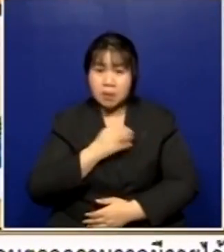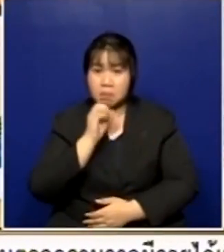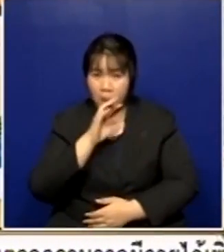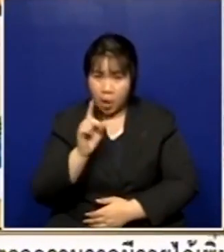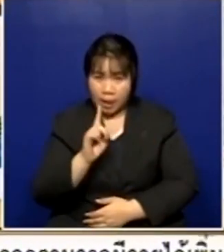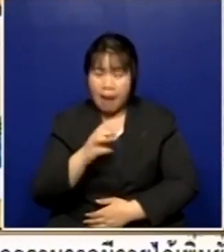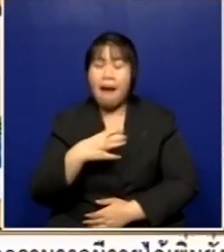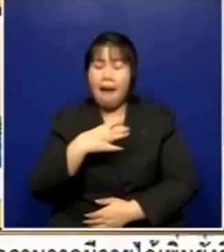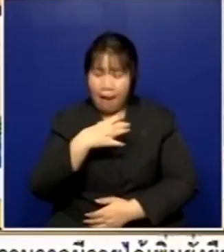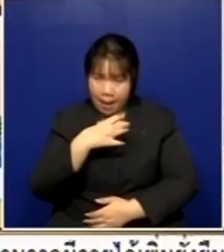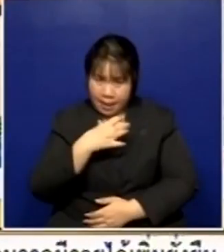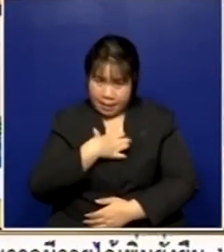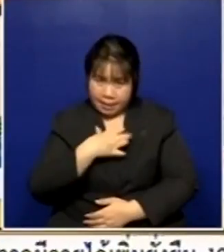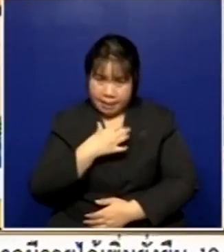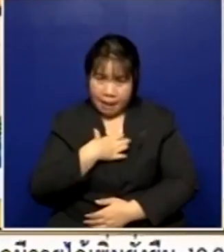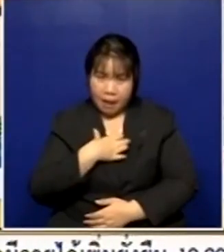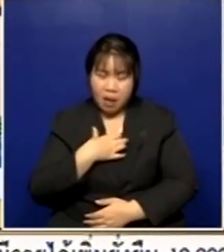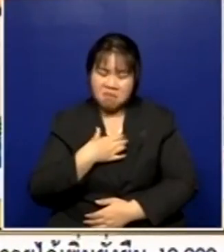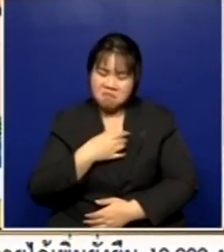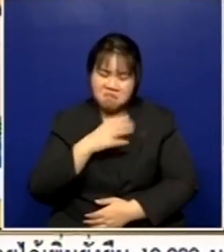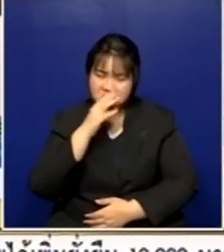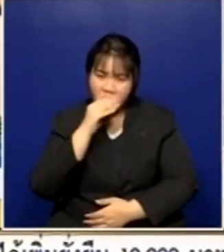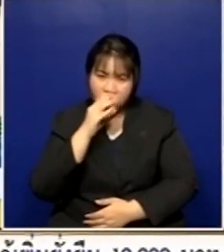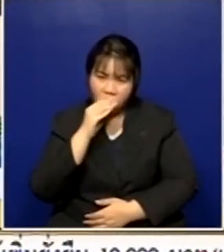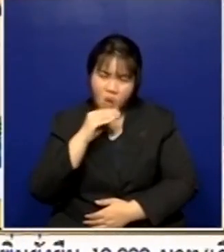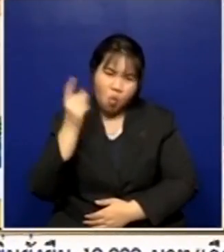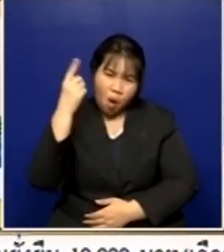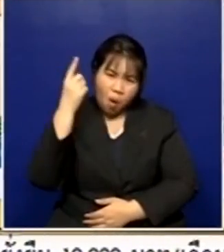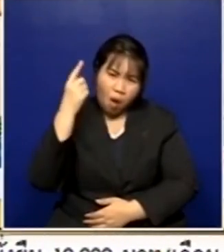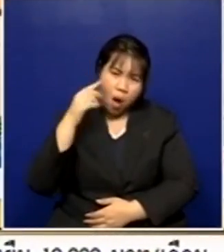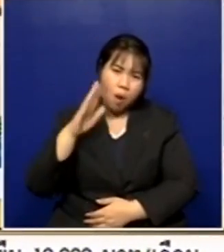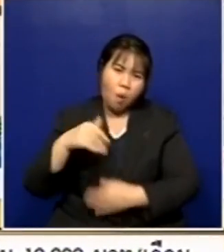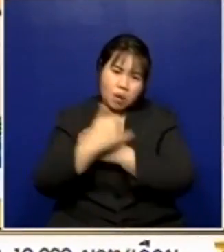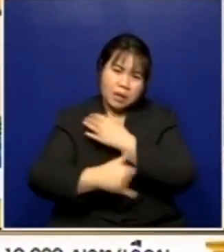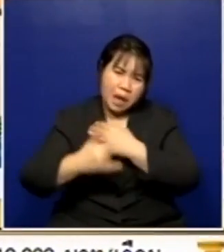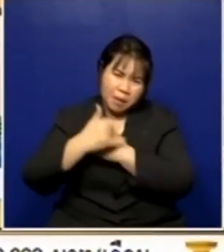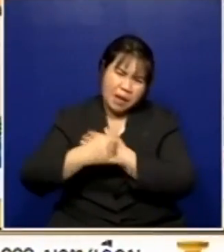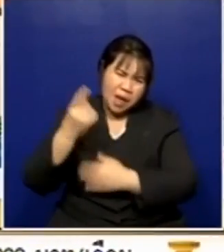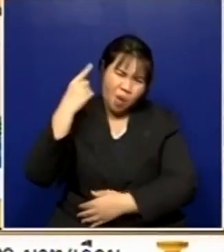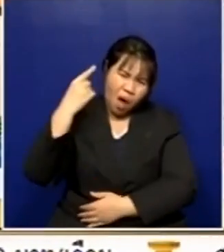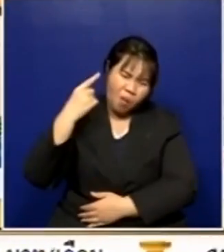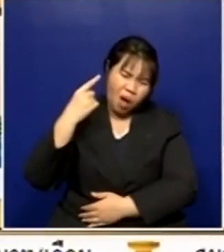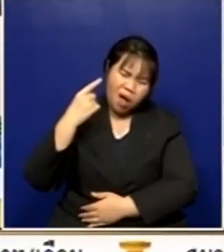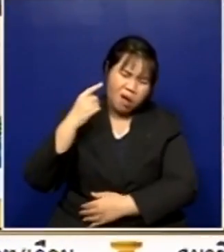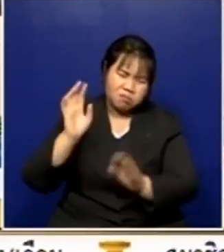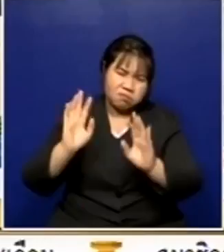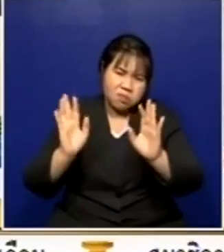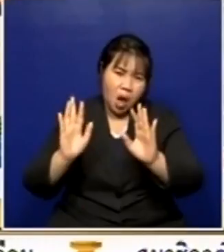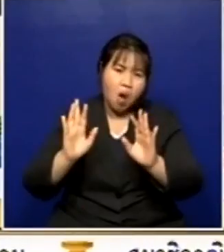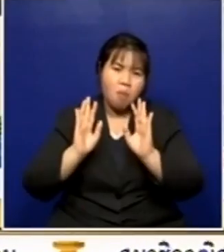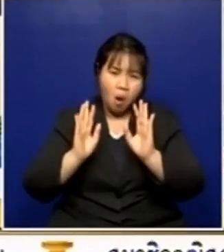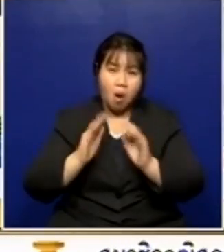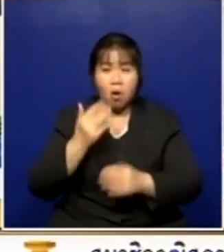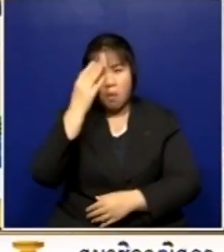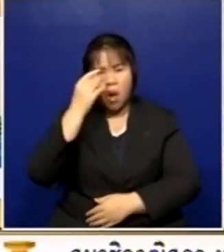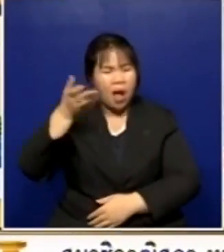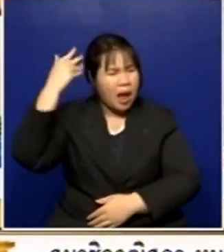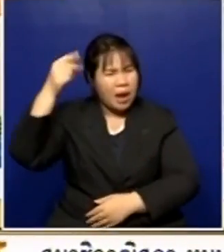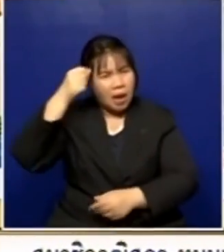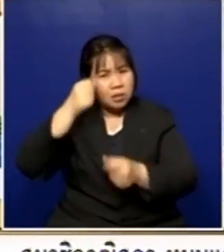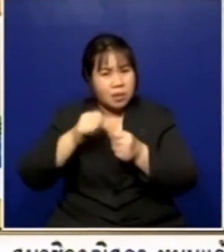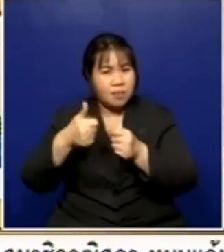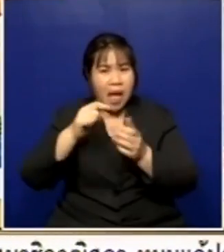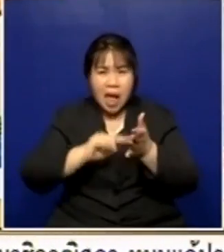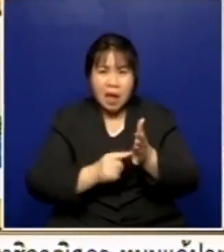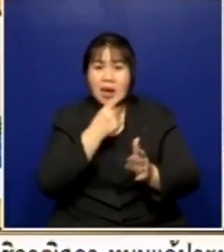ข้อกล่าวหาใดลักษณะที่ผู้เช่นนี้เนี่ยมันควรจะจบแล้วนะคะเดี๊ยนจำได้ตั้งแต่เอาเวียกวัน